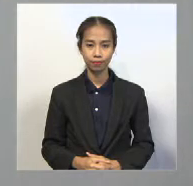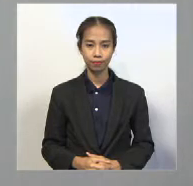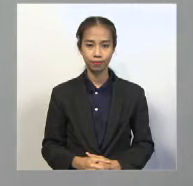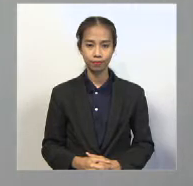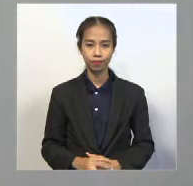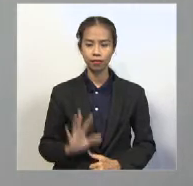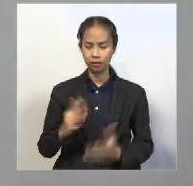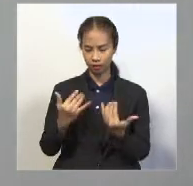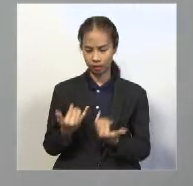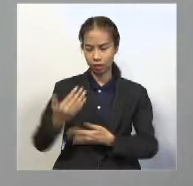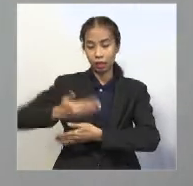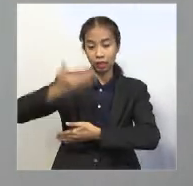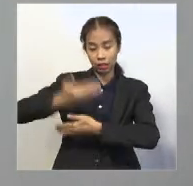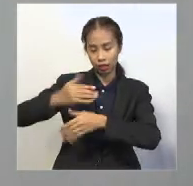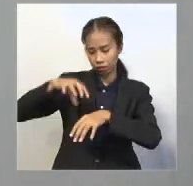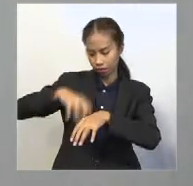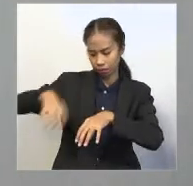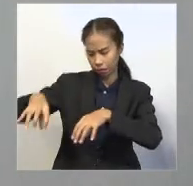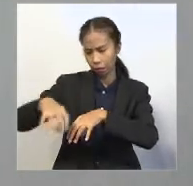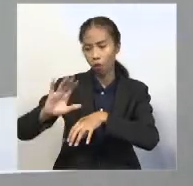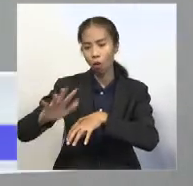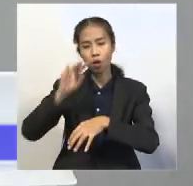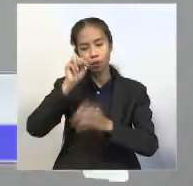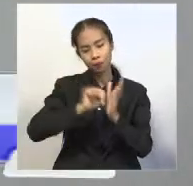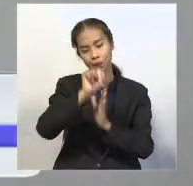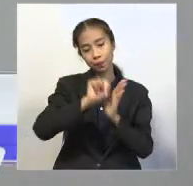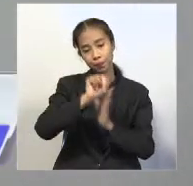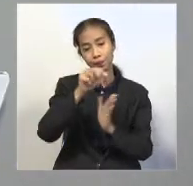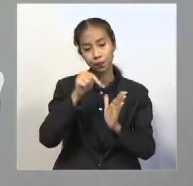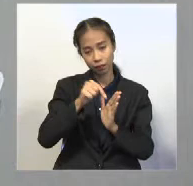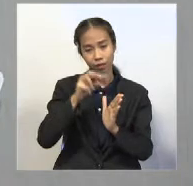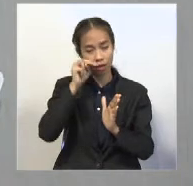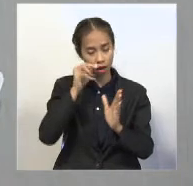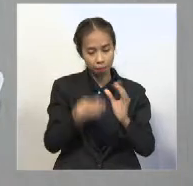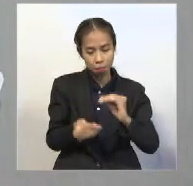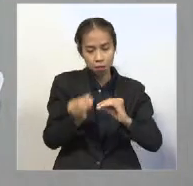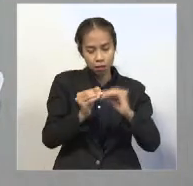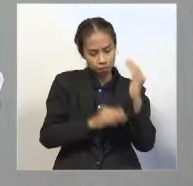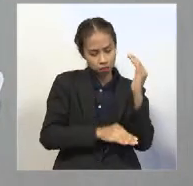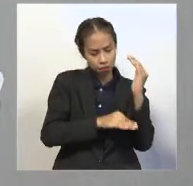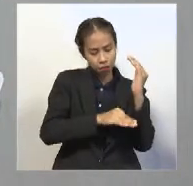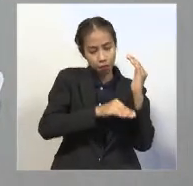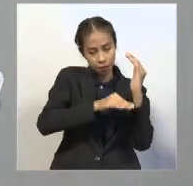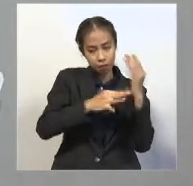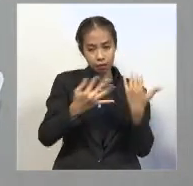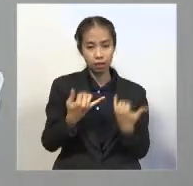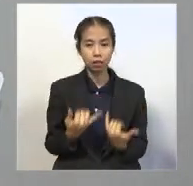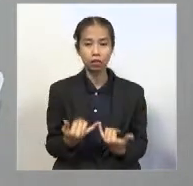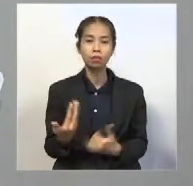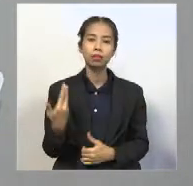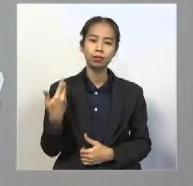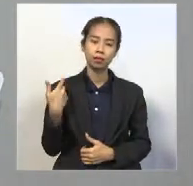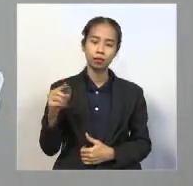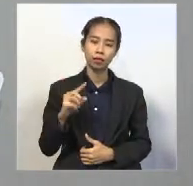เขื่อนอ่างต่างๆในพื้นที่จังหวัดน่านมีปริมาณน้ำเพิ่มสูงขึ้นตามลำดับจนปัจจุบันเนี่ยอ่างต่างๆบางอ่